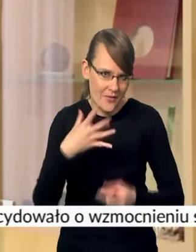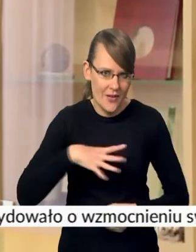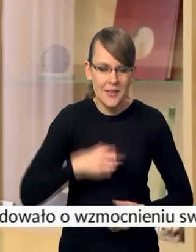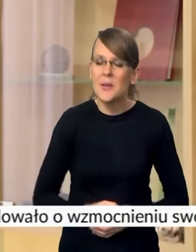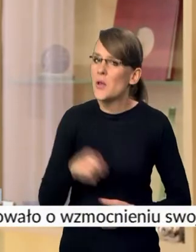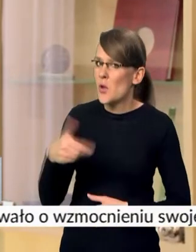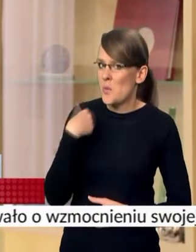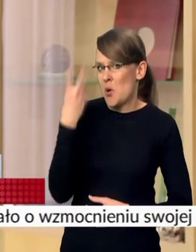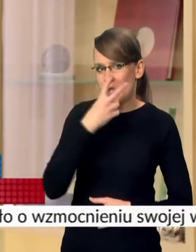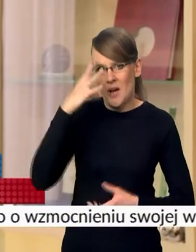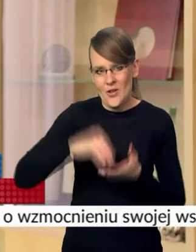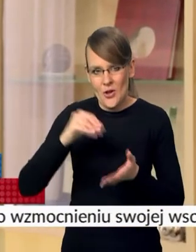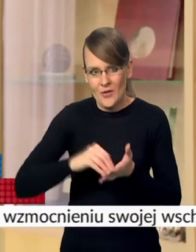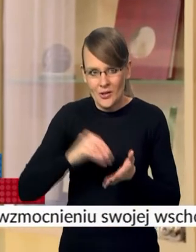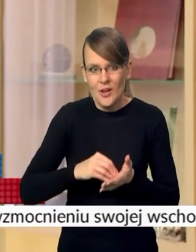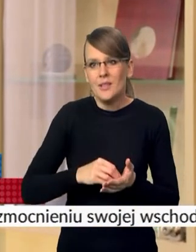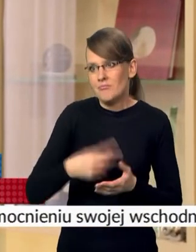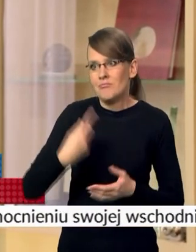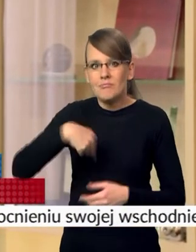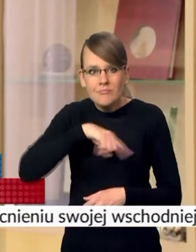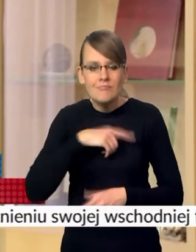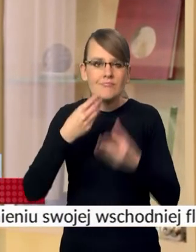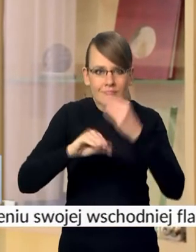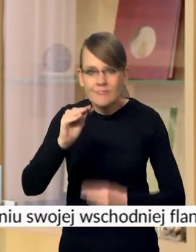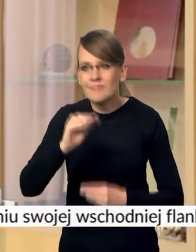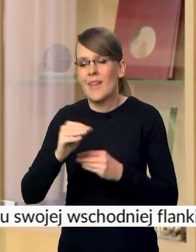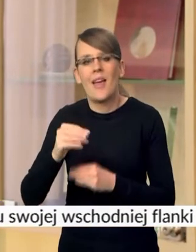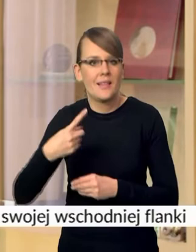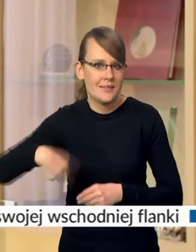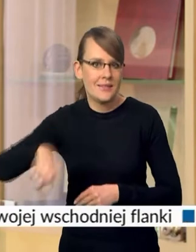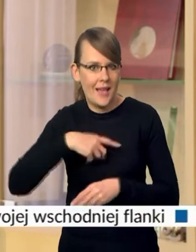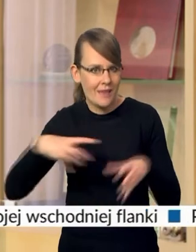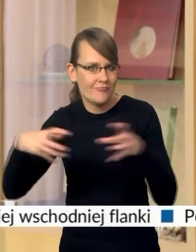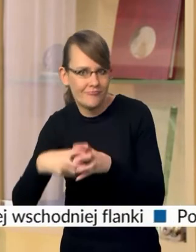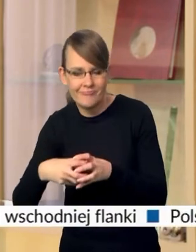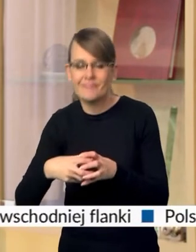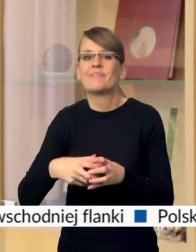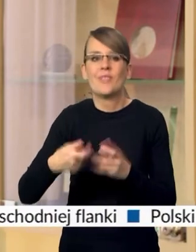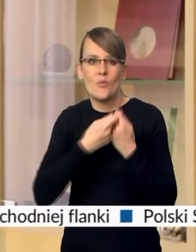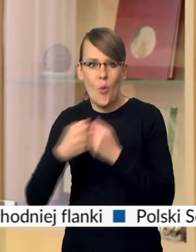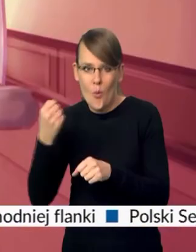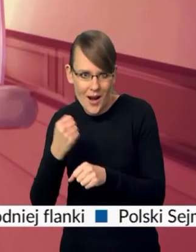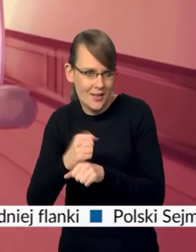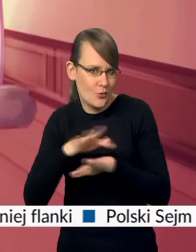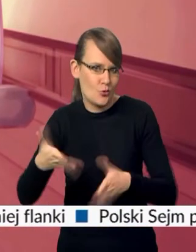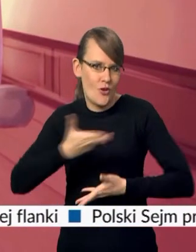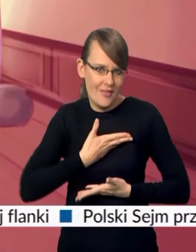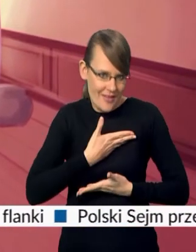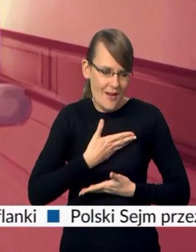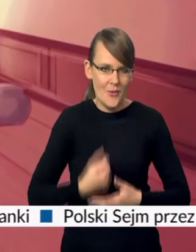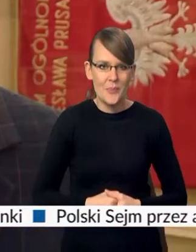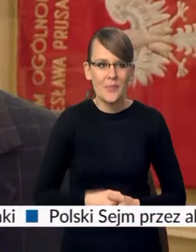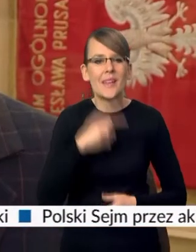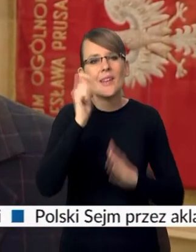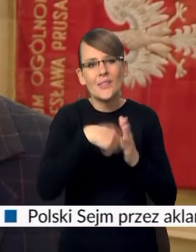bardzo interesujące doświadczenie, które nas w sumie przybliżyło do siebie, jakby sama współpraca dużo nam dała na przyszłość. Film jest